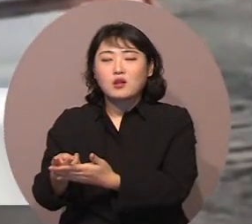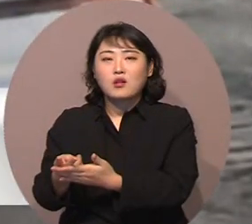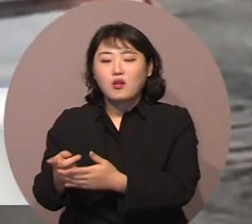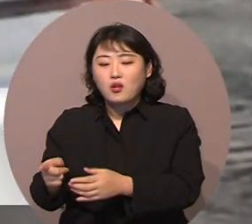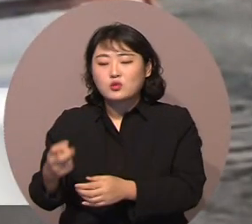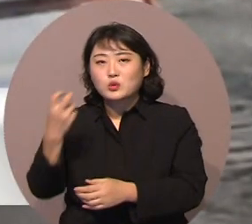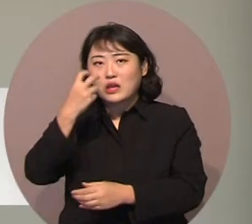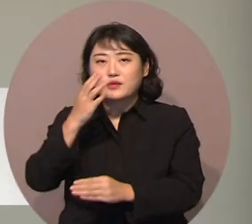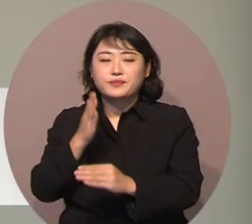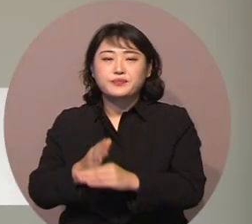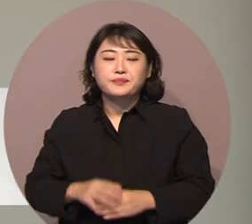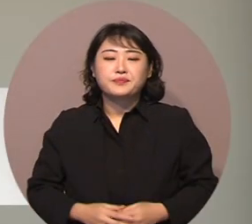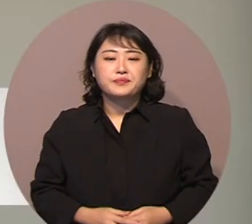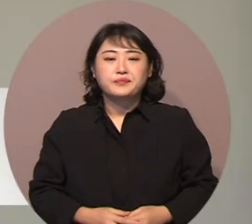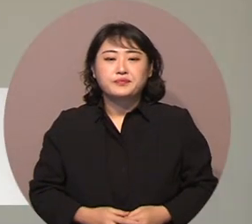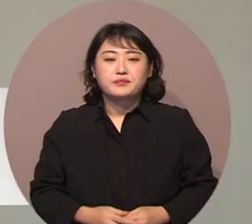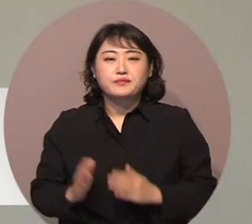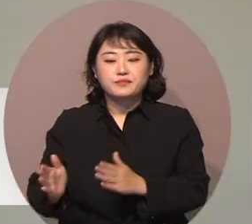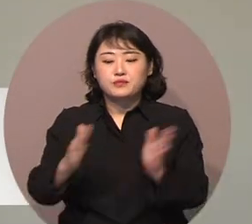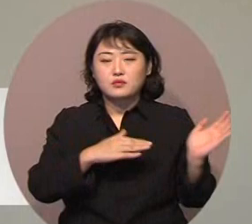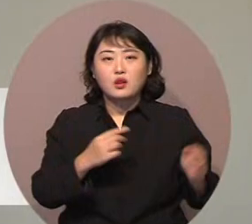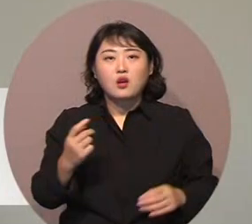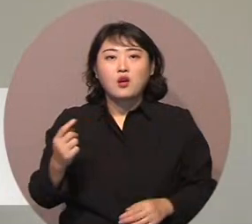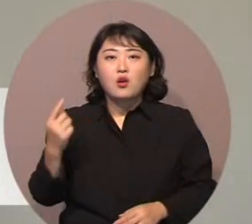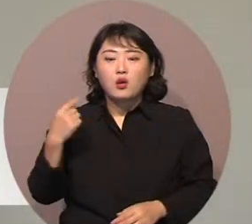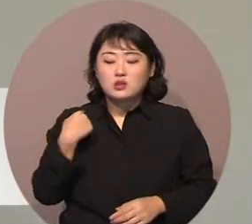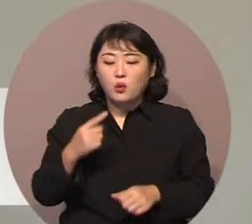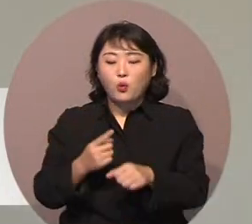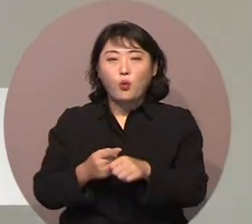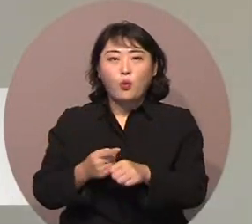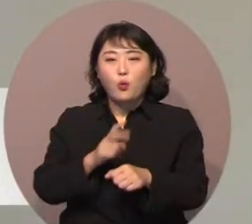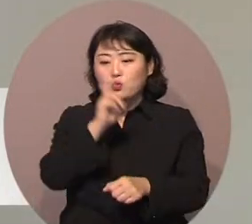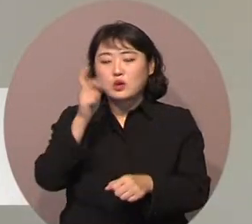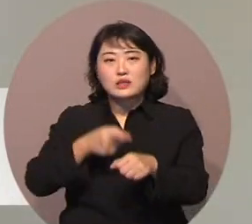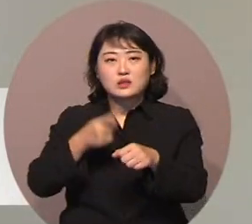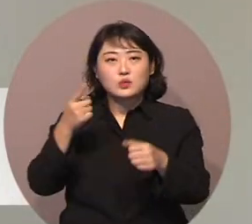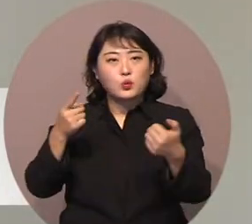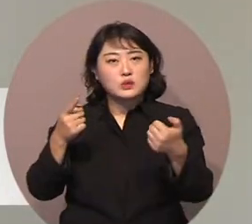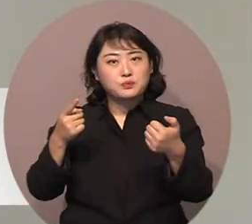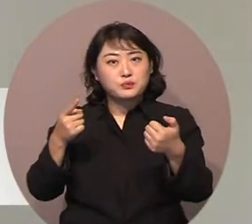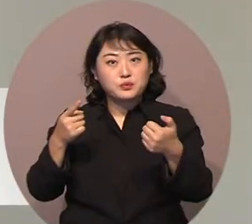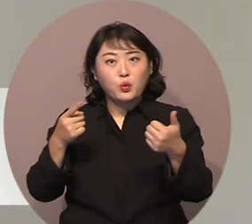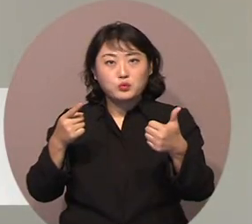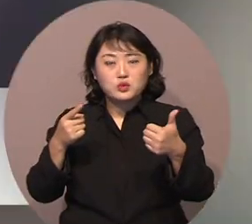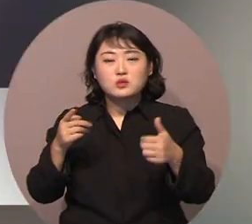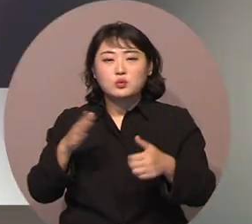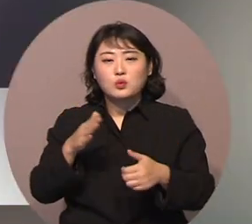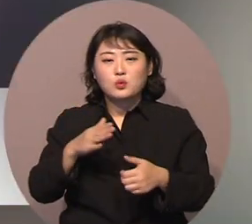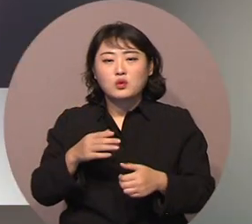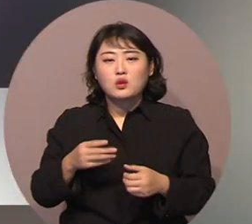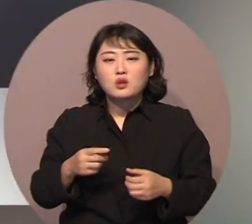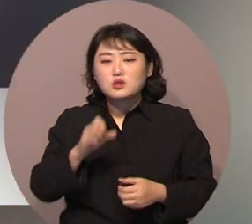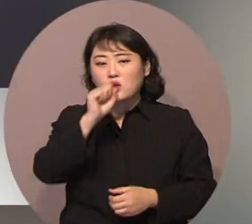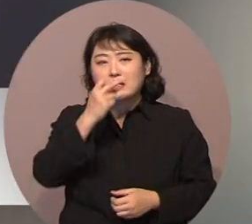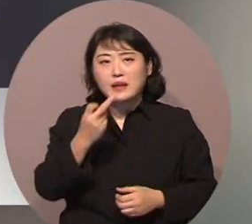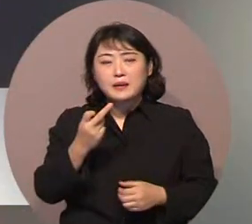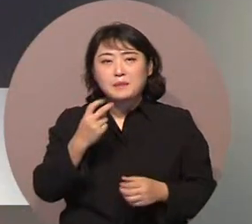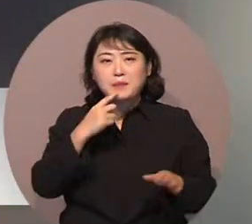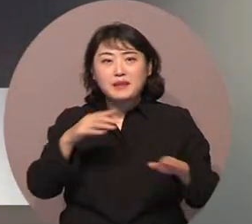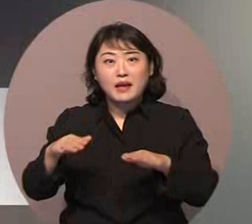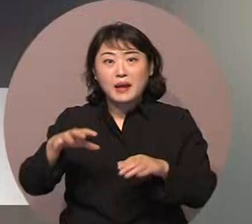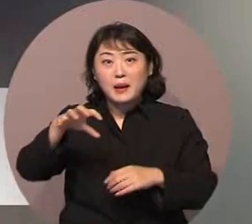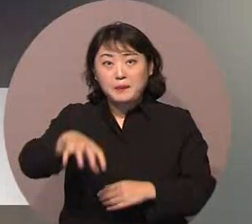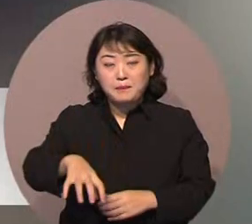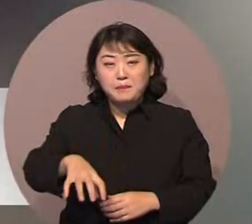파악하고 있습니다 또 앞서 어제 오후 1시 55분 쯤 서산시 대산 영 가에서 몸